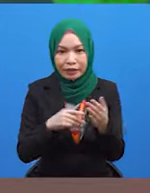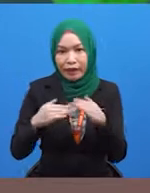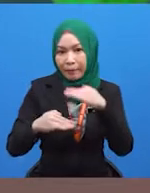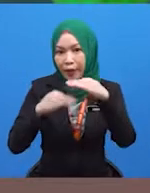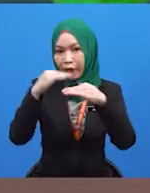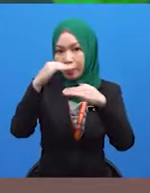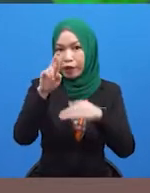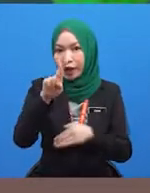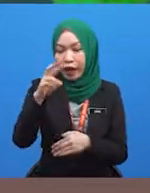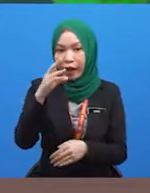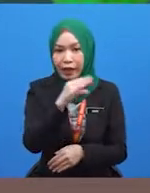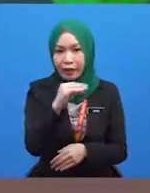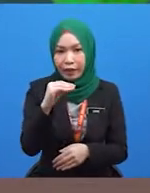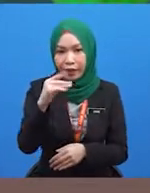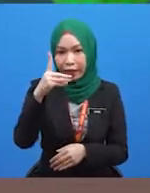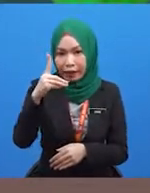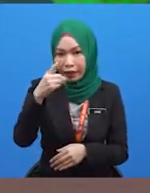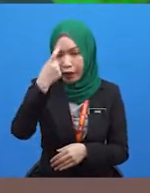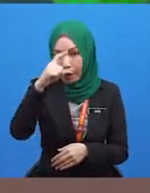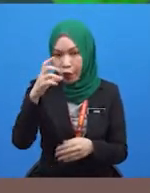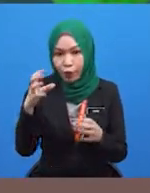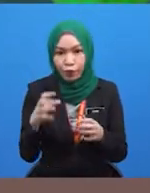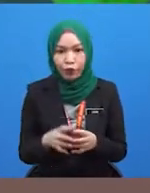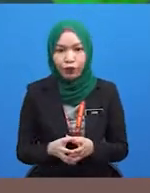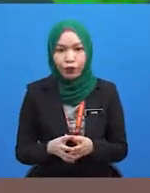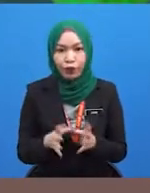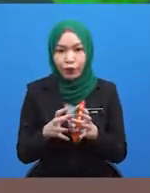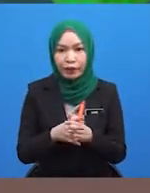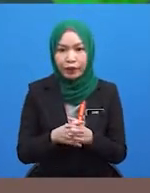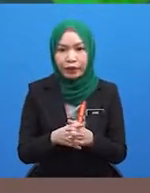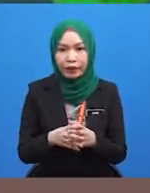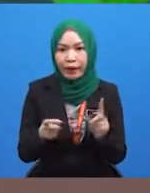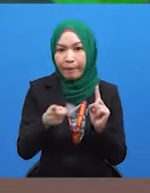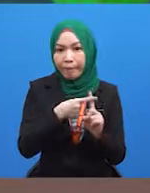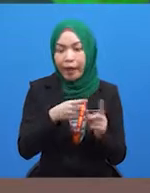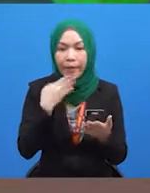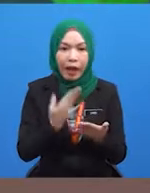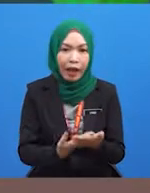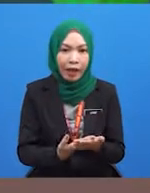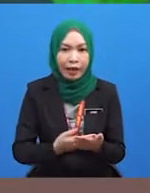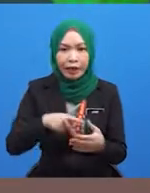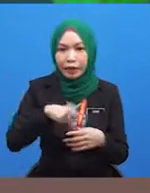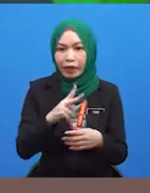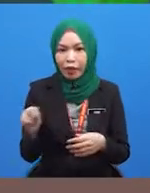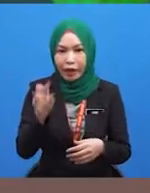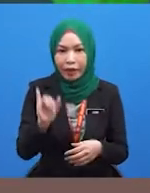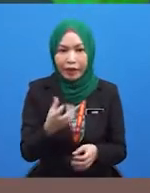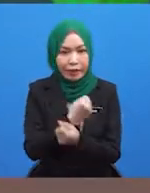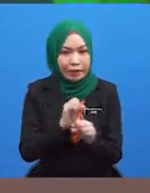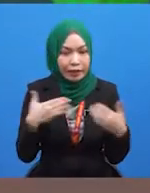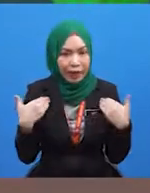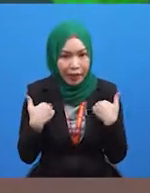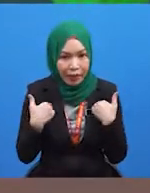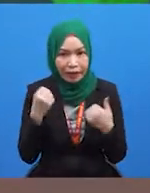R&D untuk menambahbaik produk sedia ada. Sifat kreatif dan inovatif